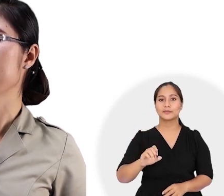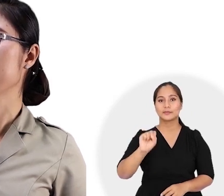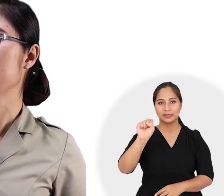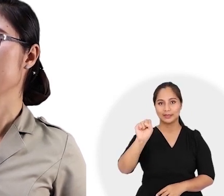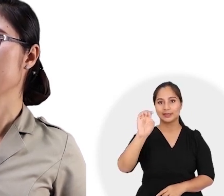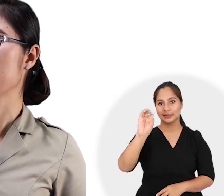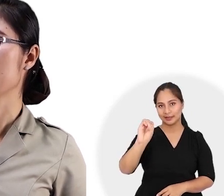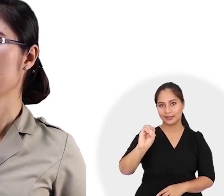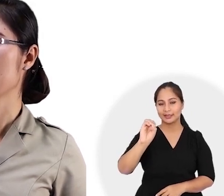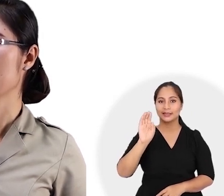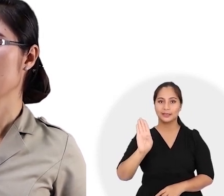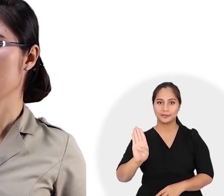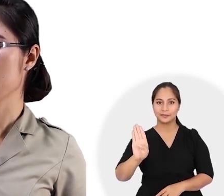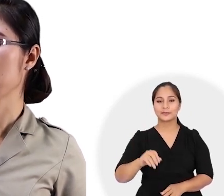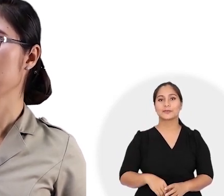ซิบ